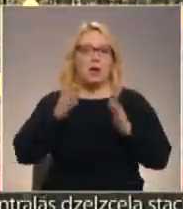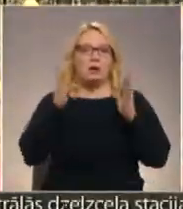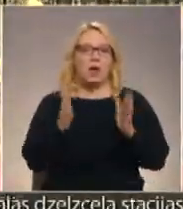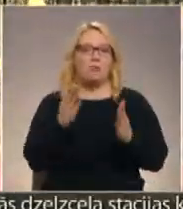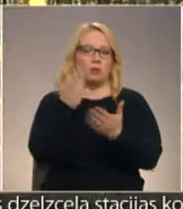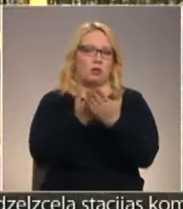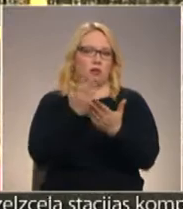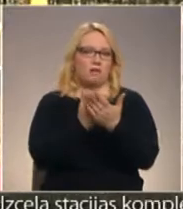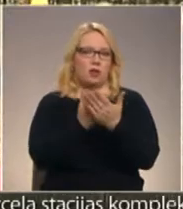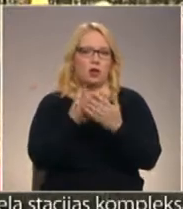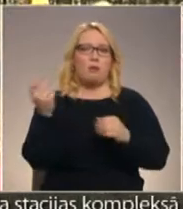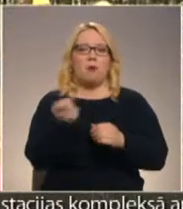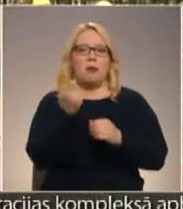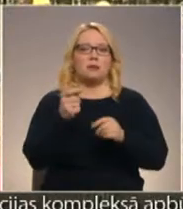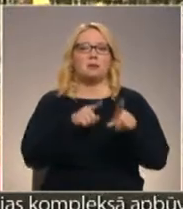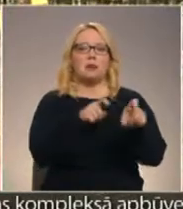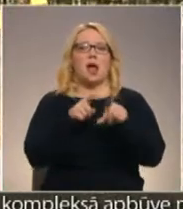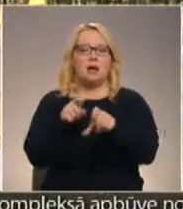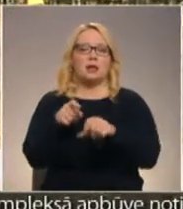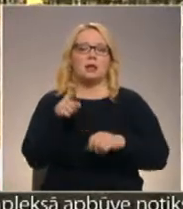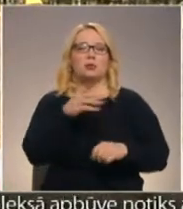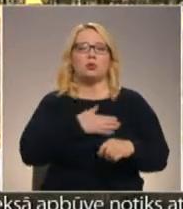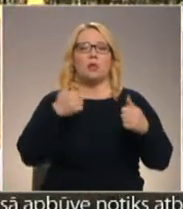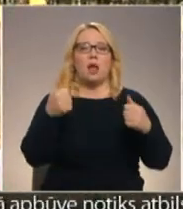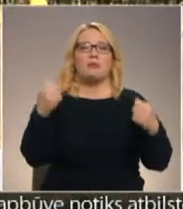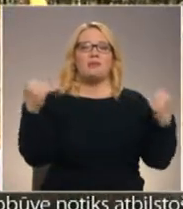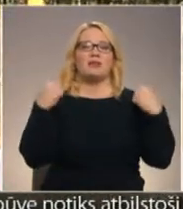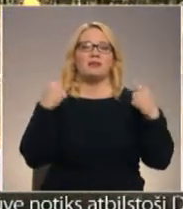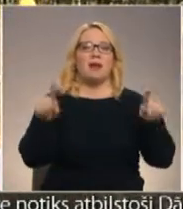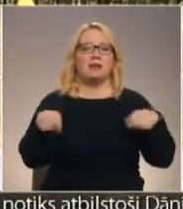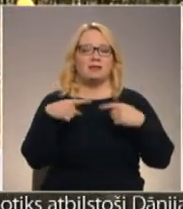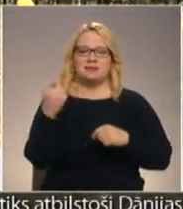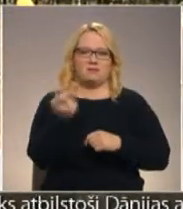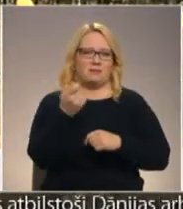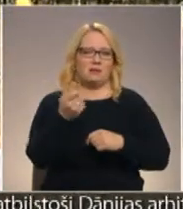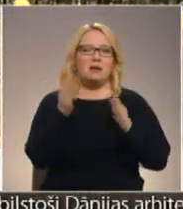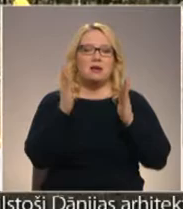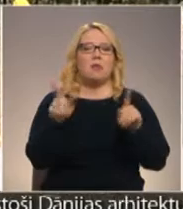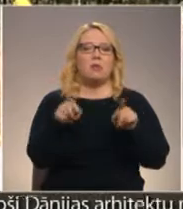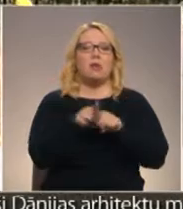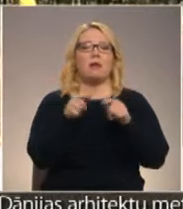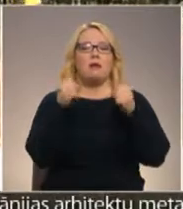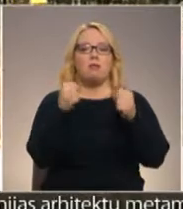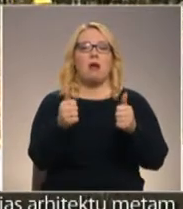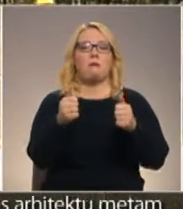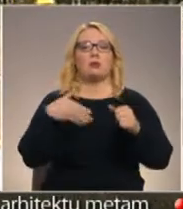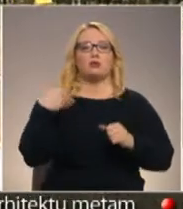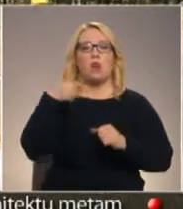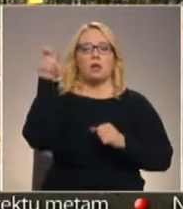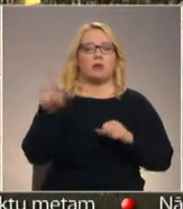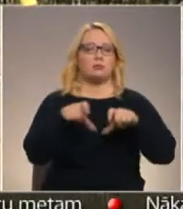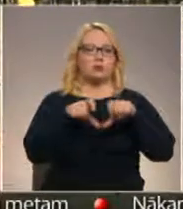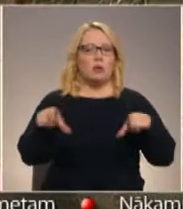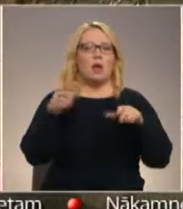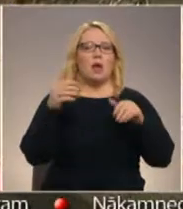motivētam, jo pamazi skraidīt. Pamazi ir, ja tu esi ļoti labi fiziski attīstīts. Tev ir jābūt arī labam skolniekam skolā, tev jābūt